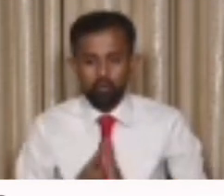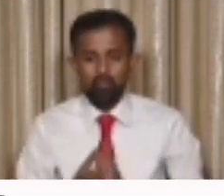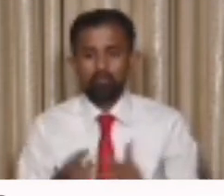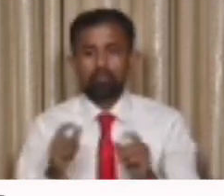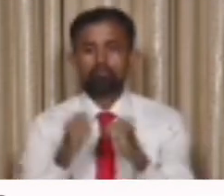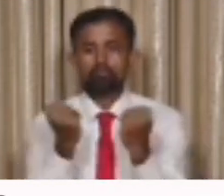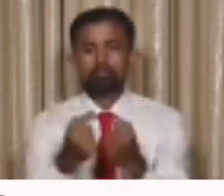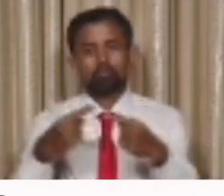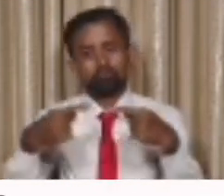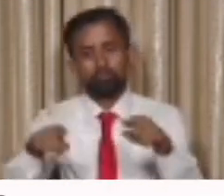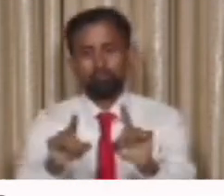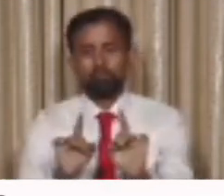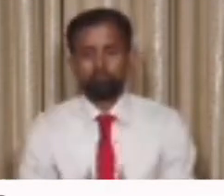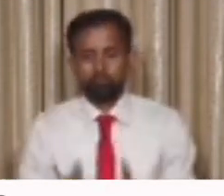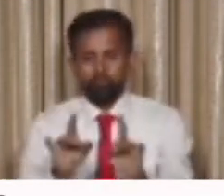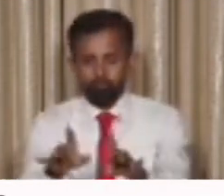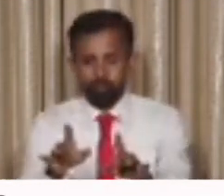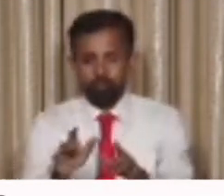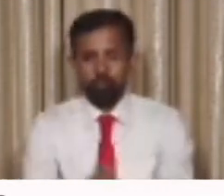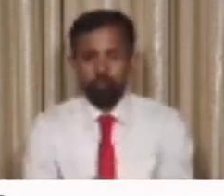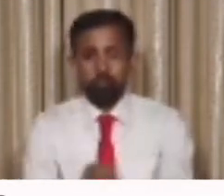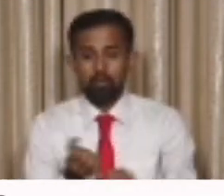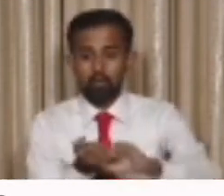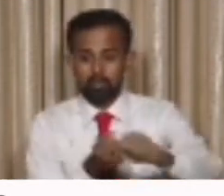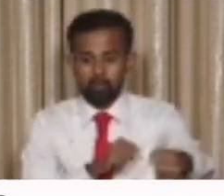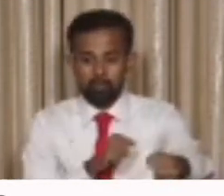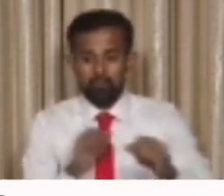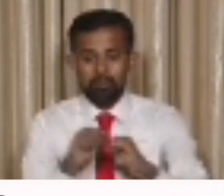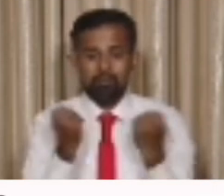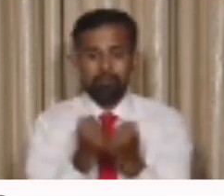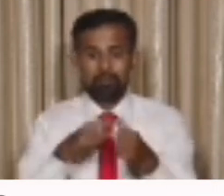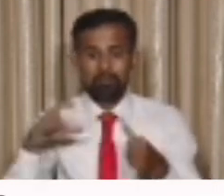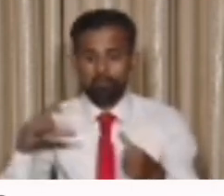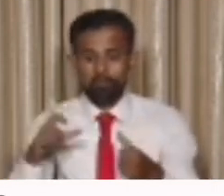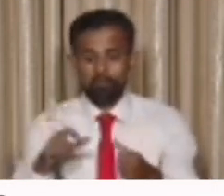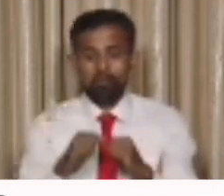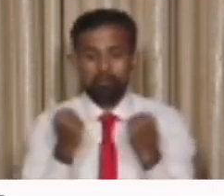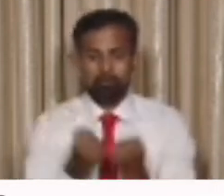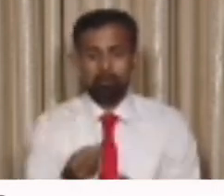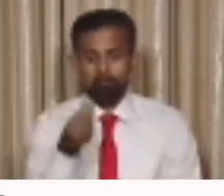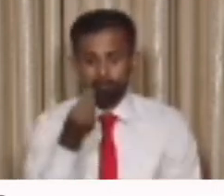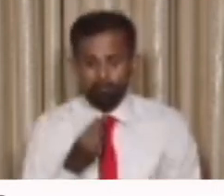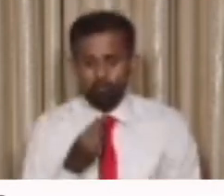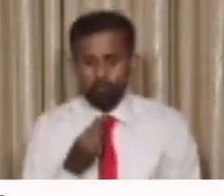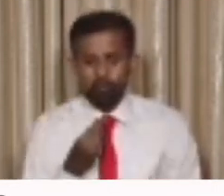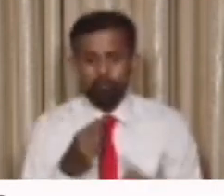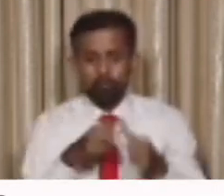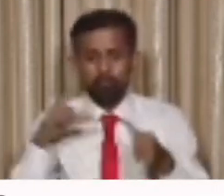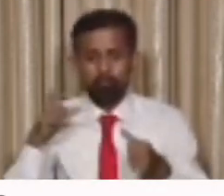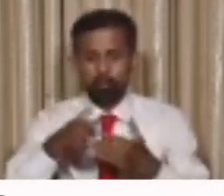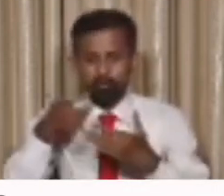ඒ විදියටම තිබිය යුතුයි කියලා. හැබැයි කරාටි සංගමේ විගණකාධිපතිවරයා දීලා තියෙනවා නම් විගණන